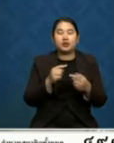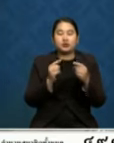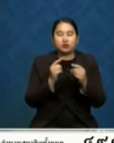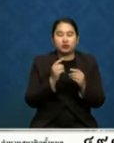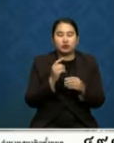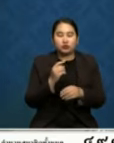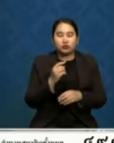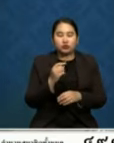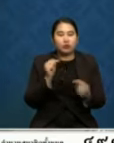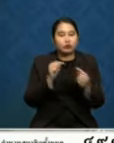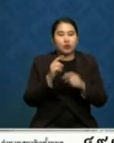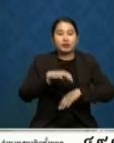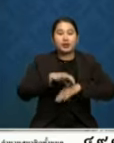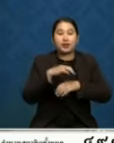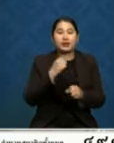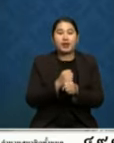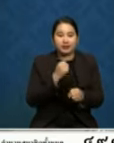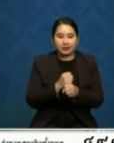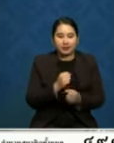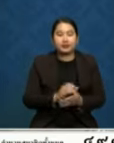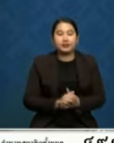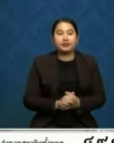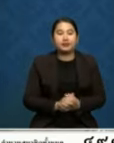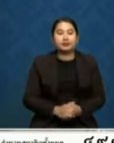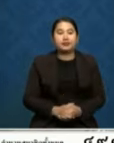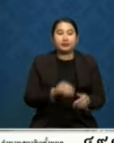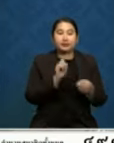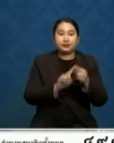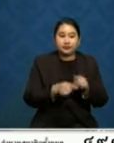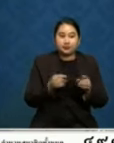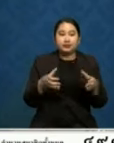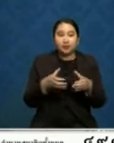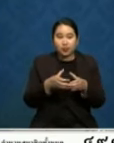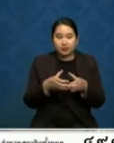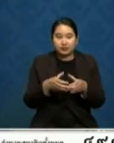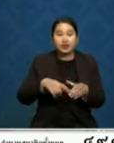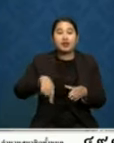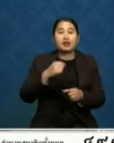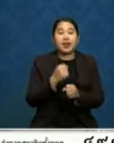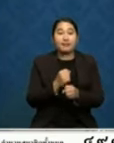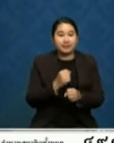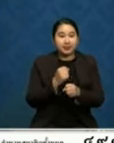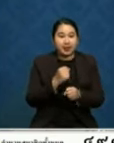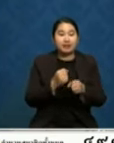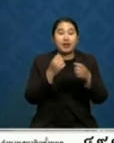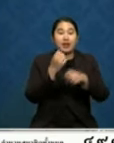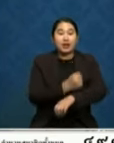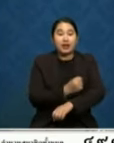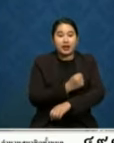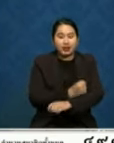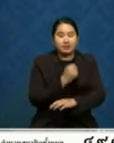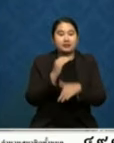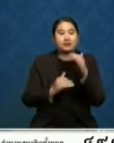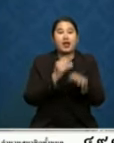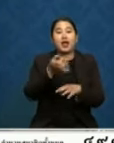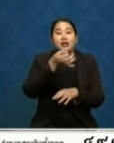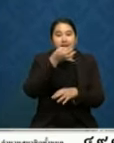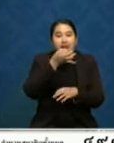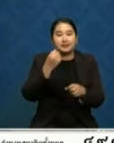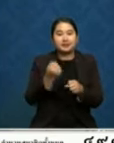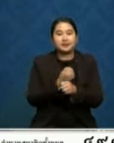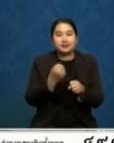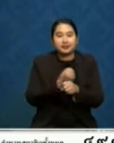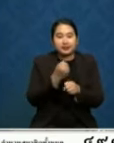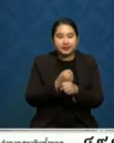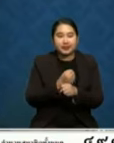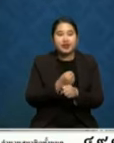ยใหม่โดยอย่างน้อยเพื่อนร่วมงานกรรมกรสิงห์ทองของผมจะได้รับการพัฒนาอาชีพเพื่อรองรับกับตล